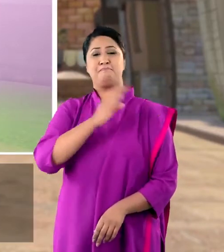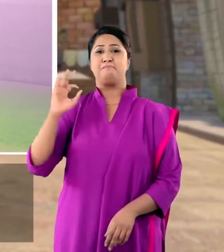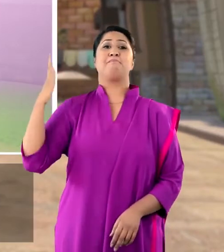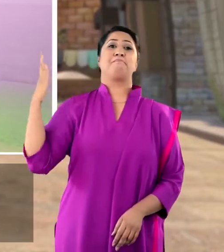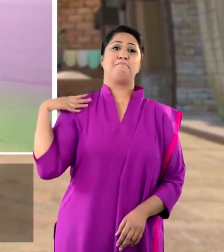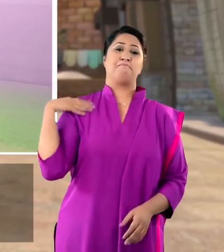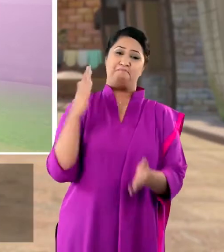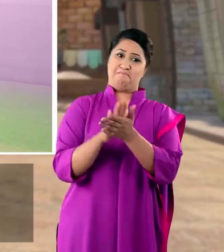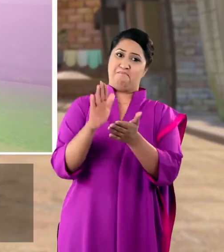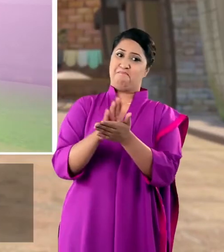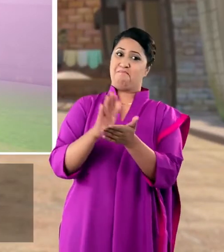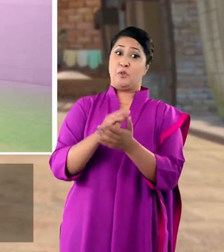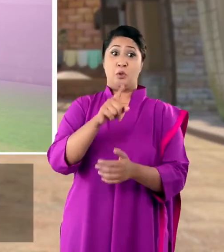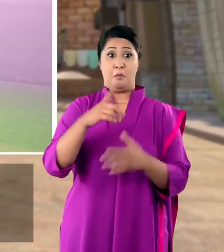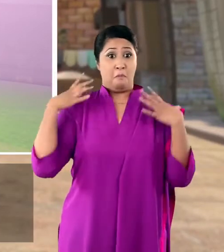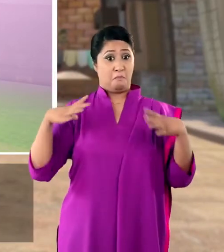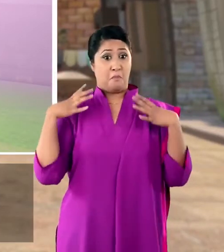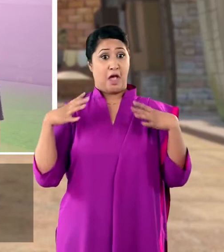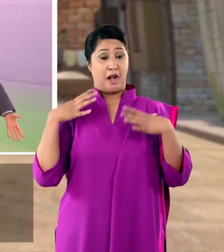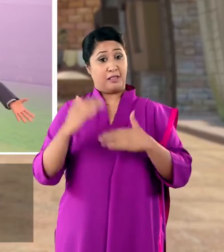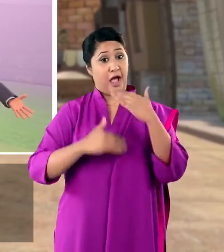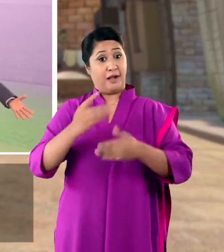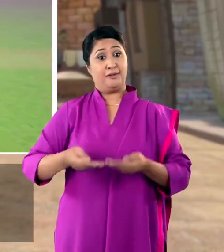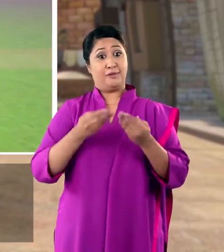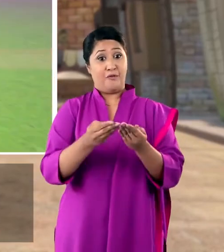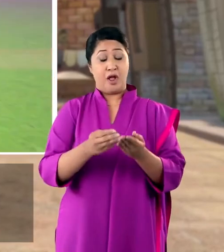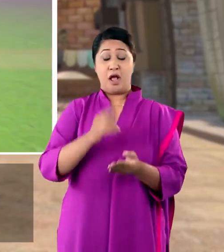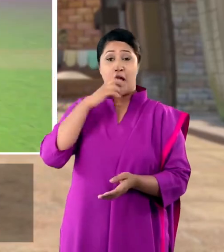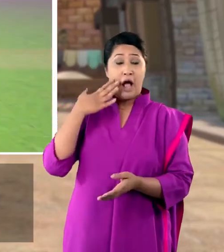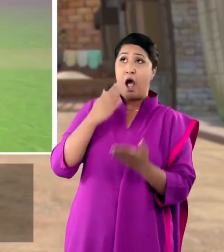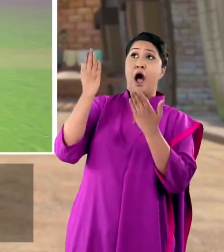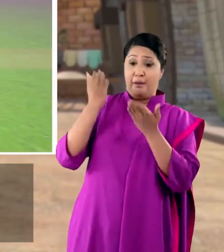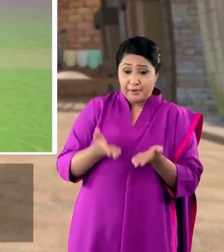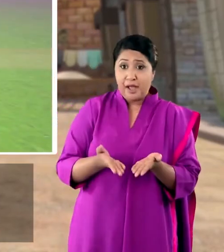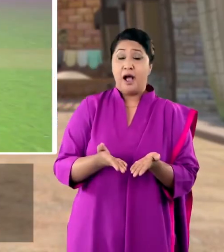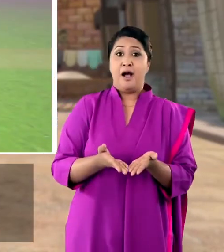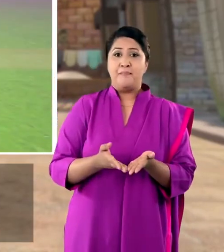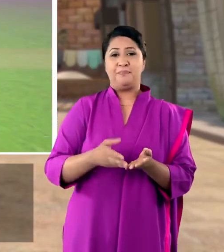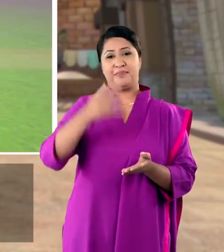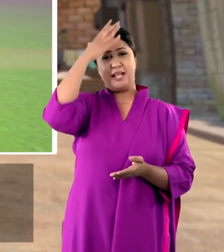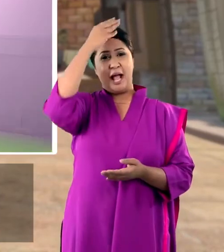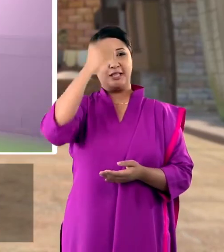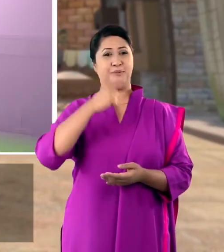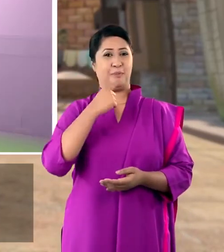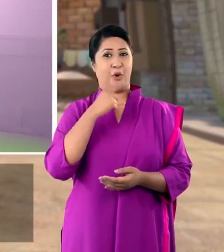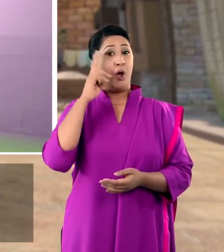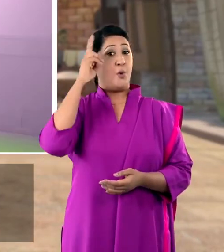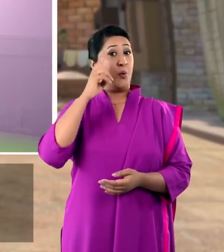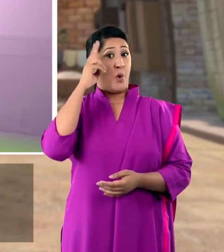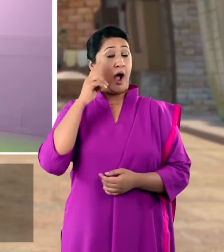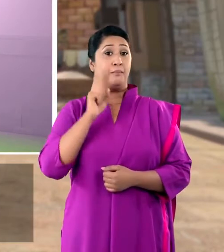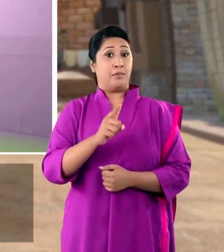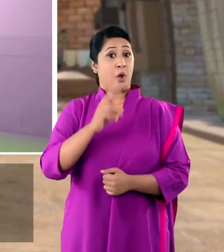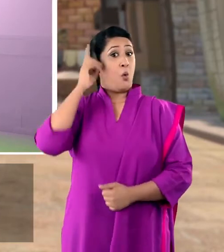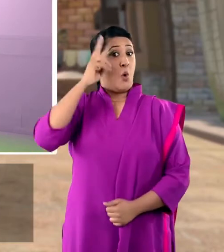शाबाश सैनिक, इस मेहनत और लगन का तुम्हें सिला जरूर मिलेगा। कायदे आजम, आप यहाँ? ज़ैनब,